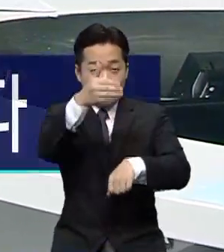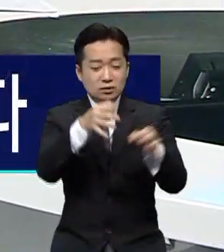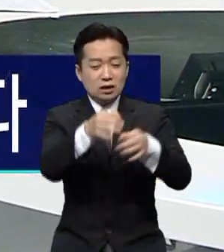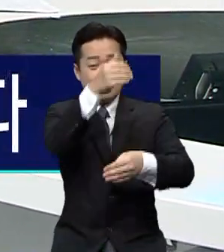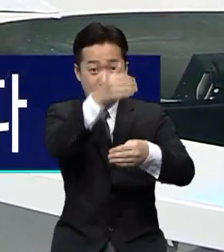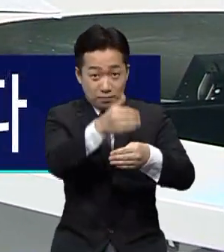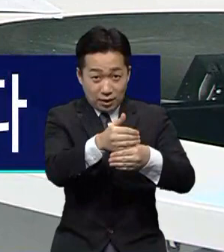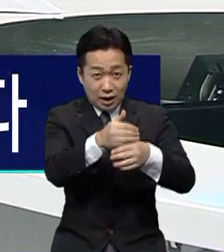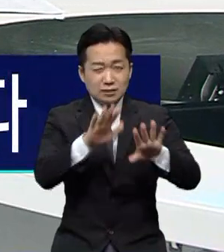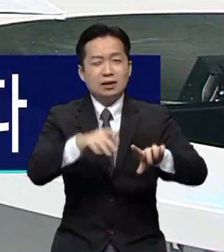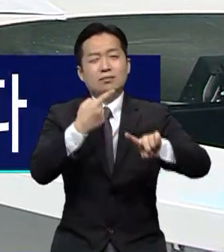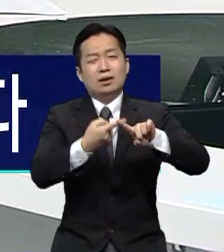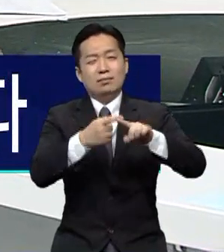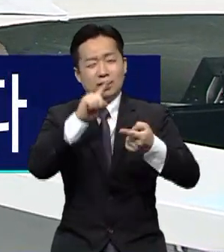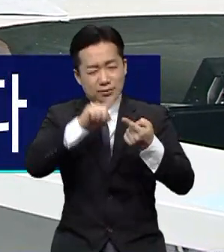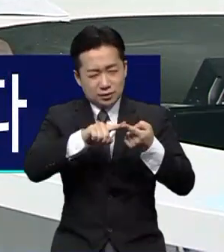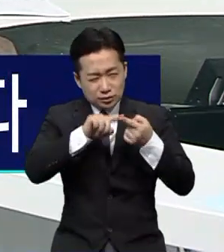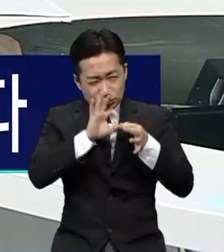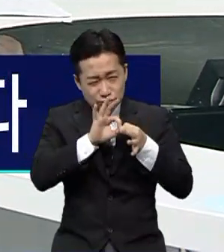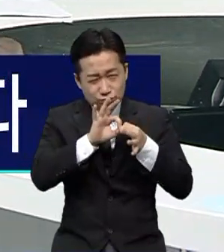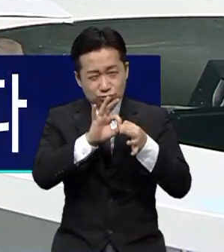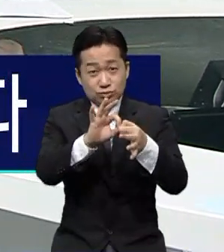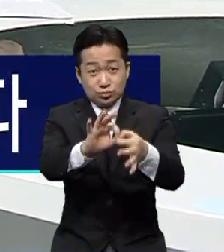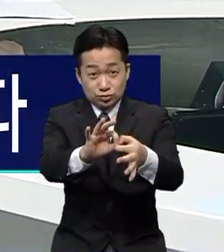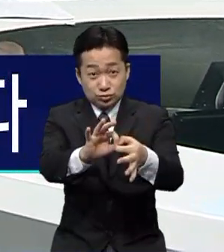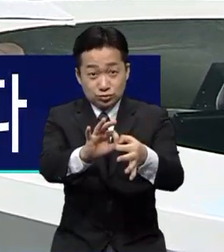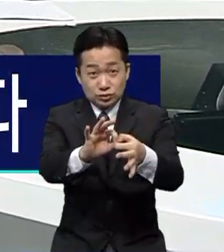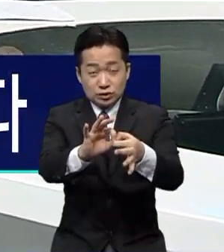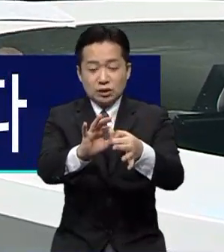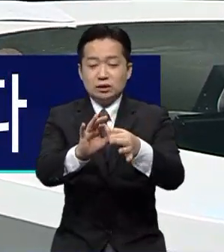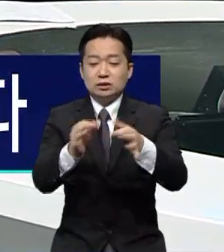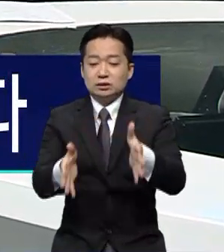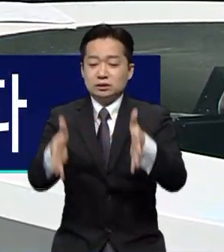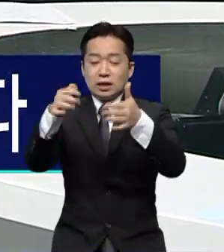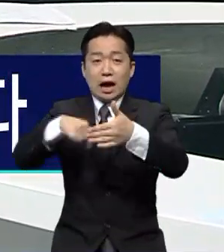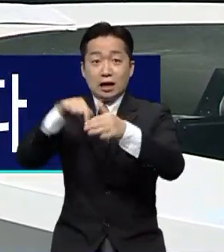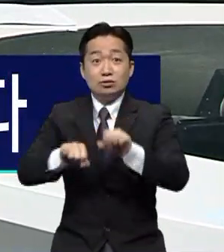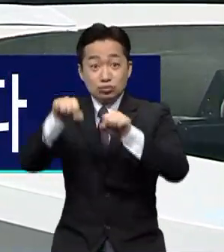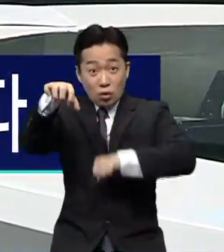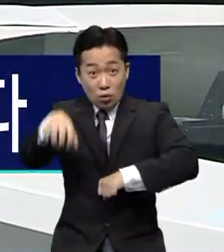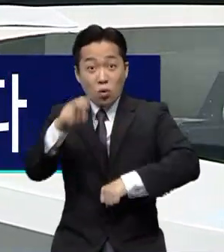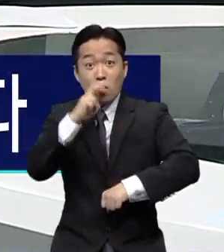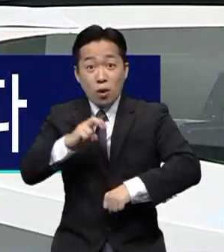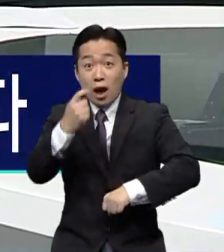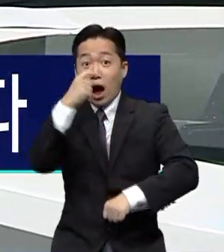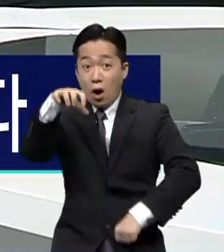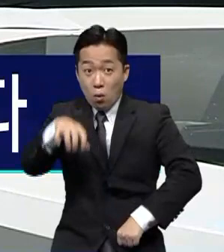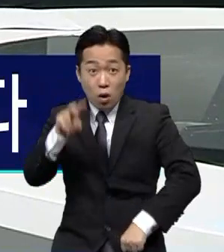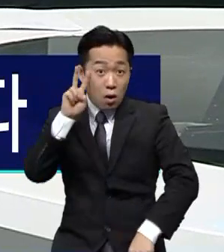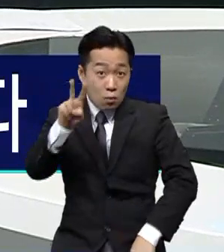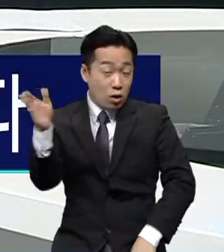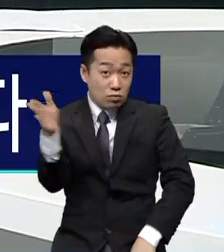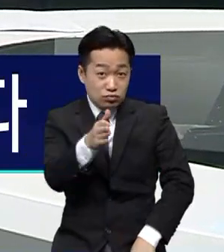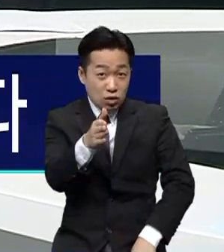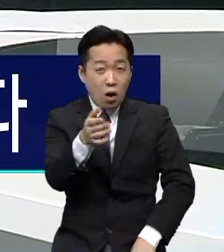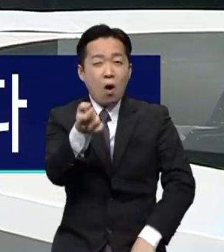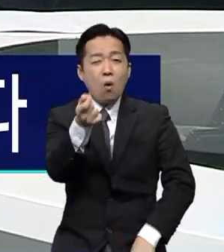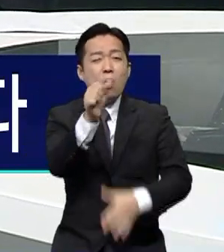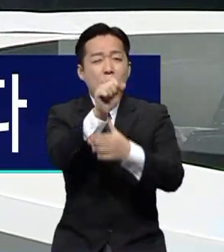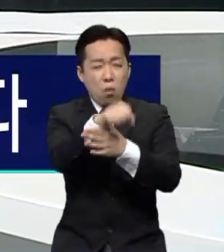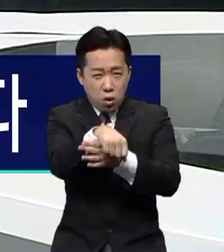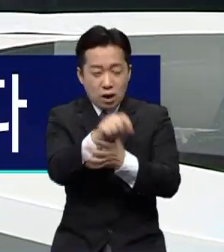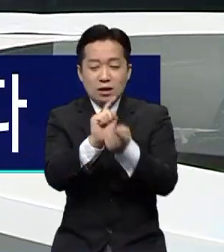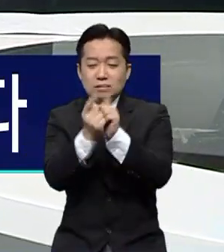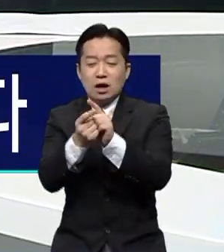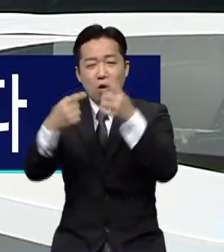문을 닫아야 하는 건 그대로 유지됩니다만 실내 체육시설과 노래방, 학원 등은 모레부터 제한적으로나마 문을 열